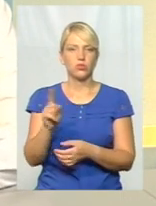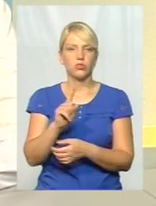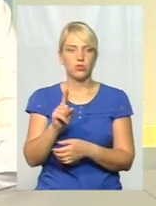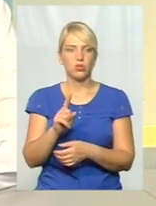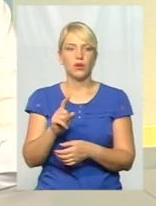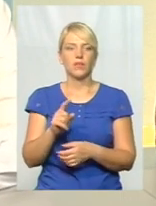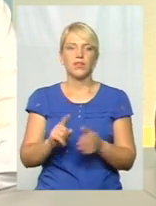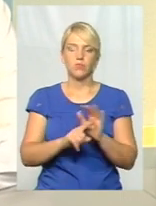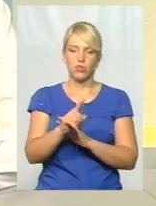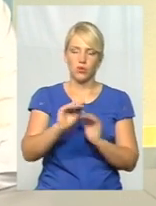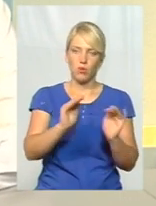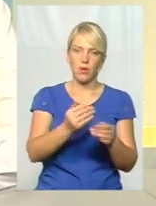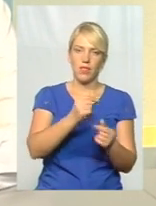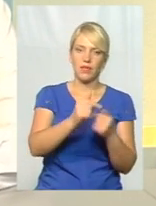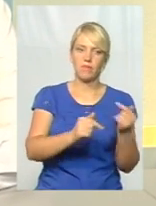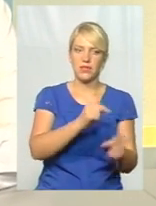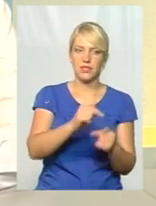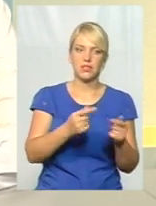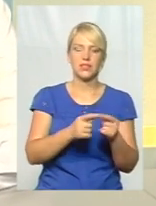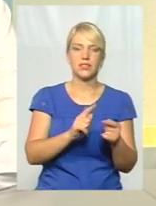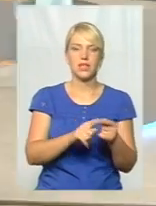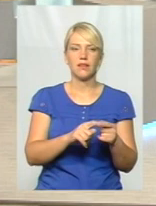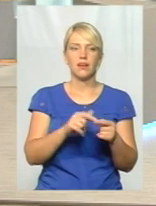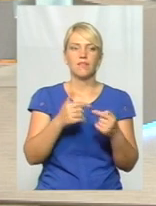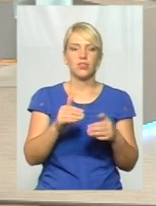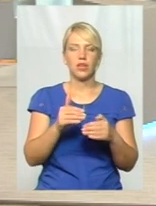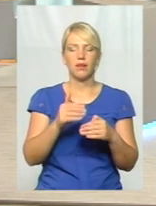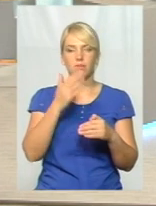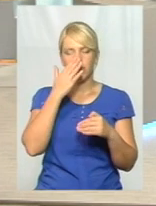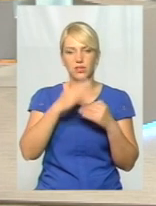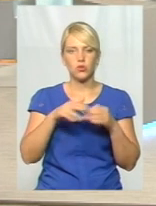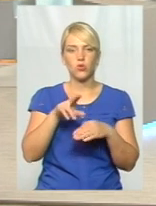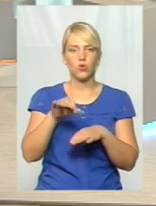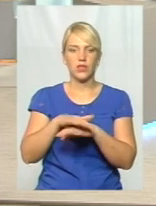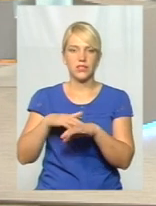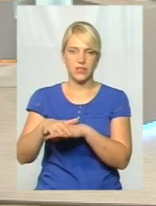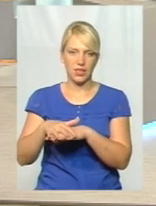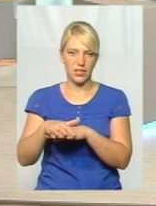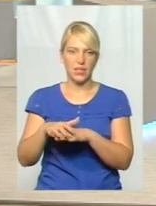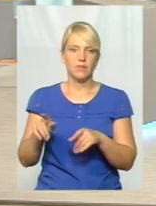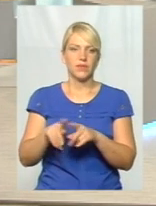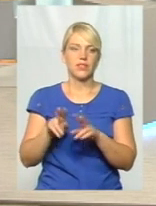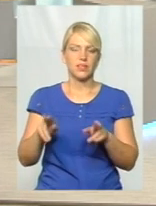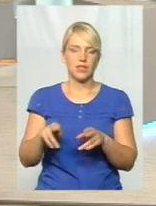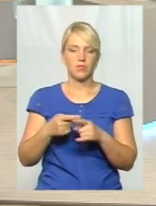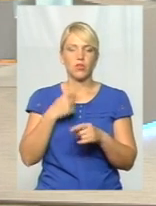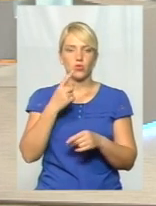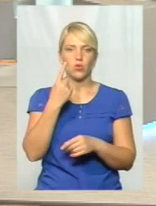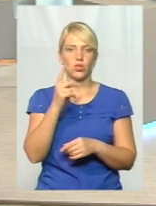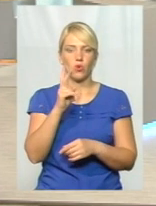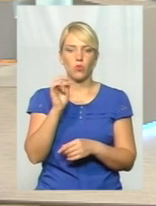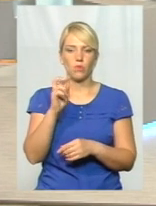що спочатку малий бізнес, це вже остання сходинка перед населенням. Тобто це фактично одні ті самі об'єми. Якщо брати від одного куба